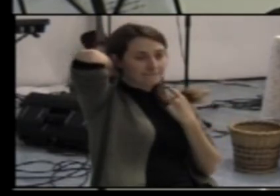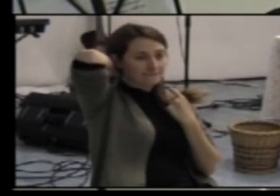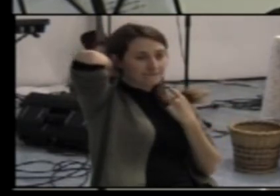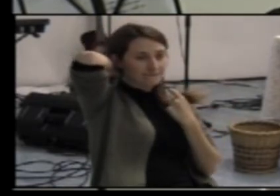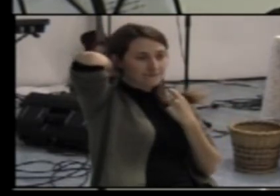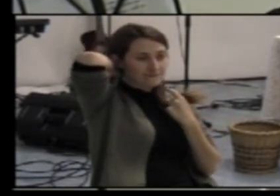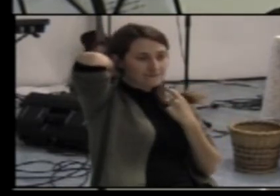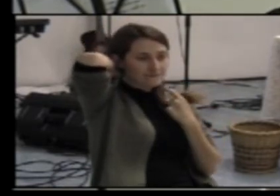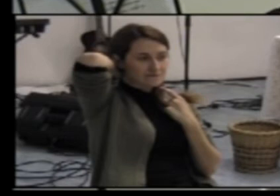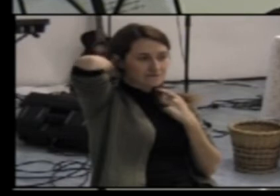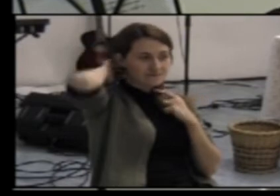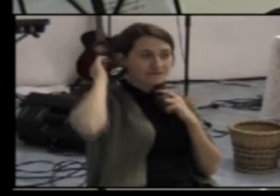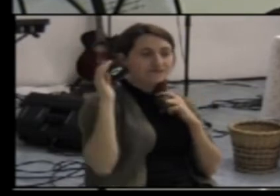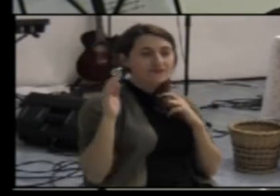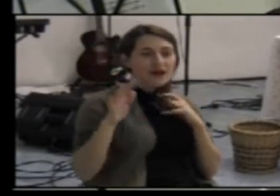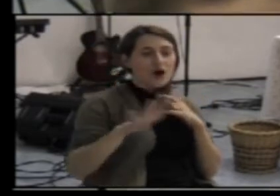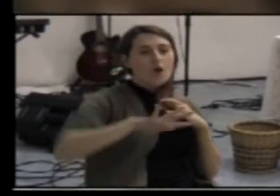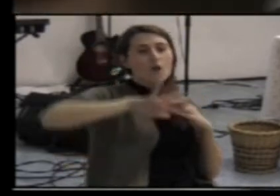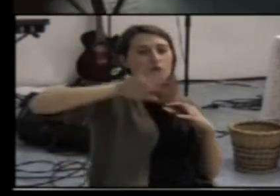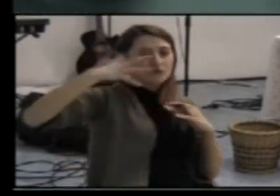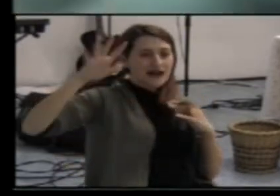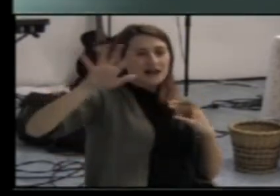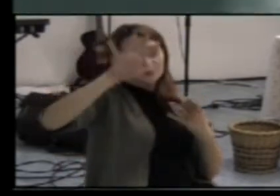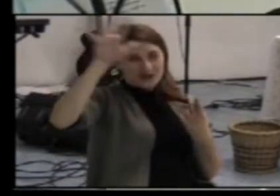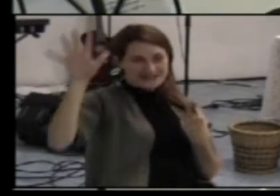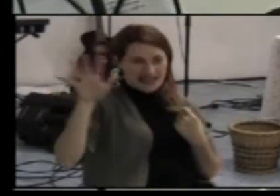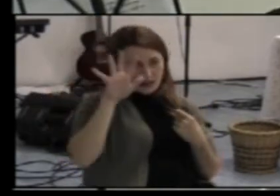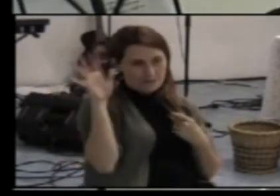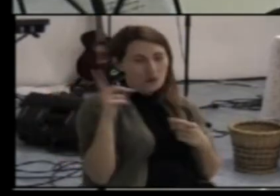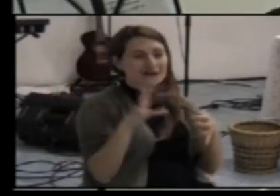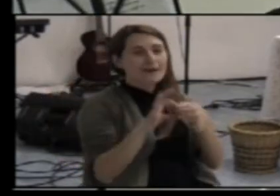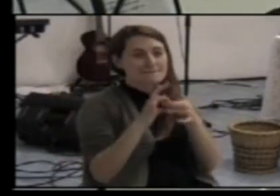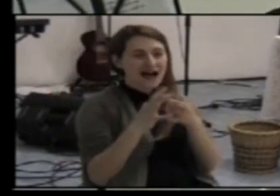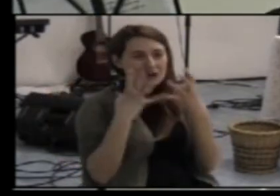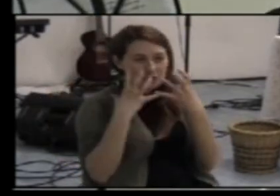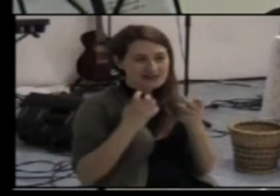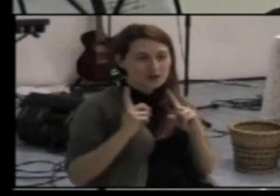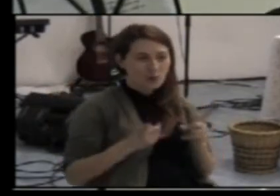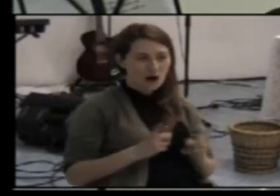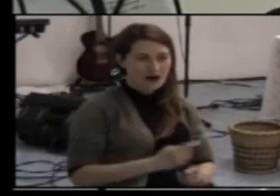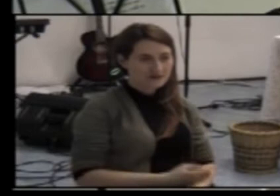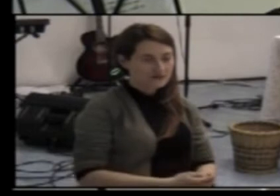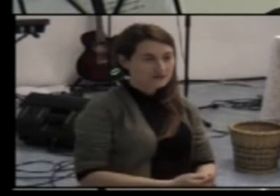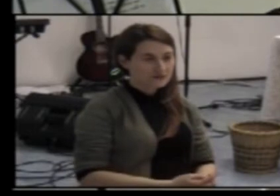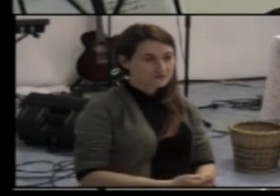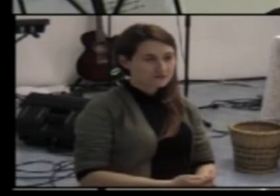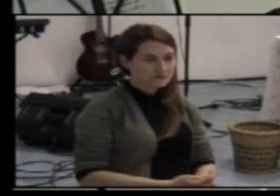Un altro esempio di come Dio prende seriamente il patto lo